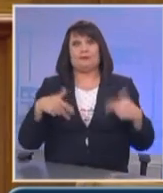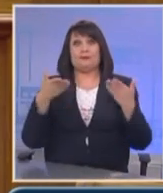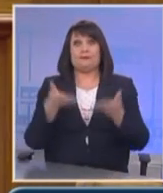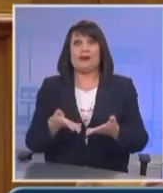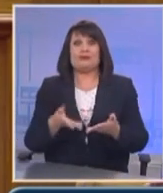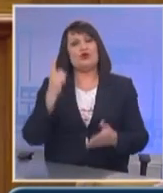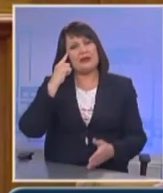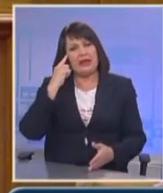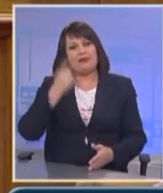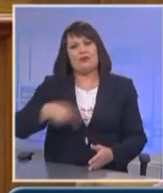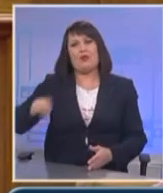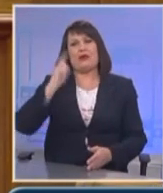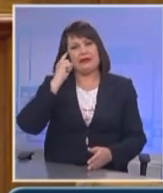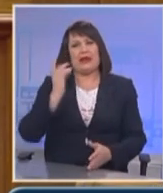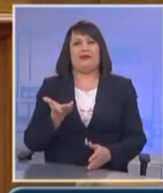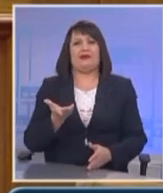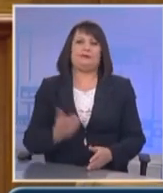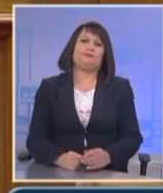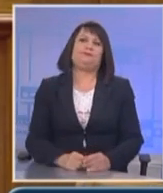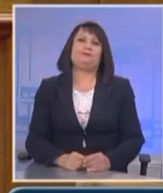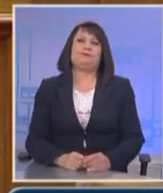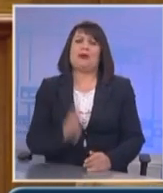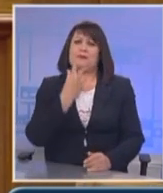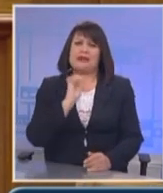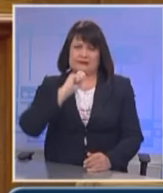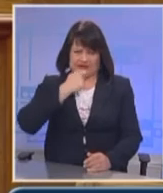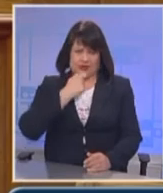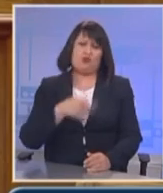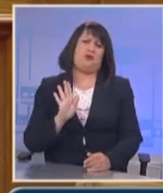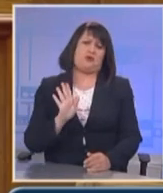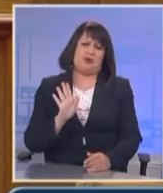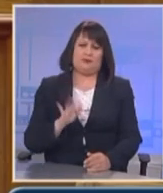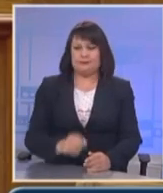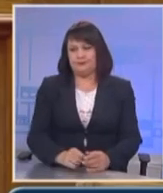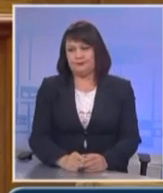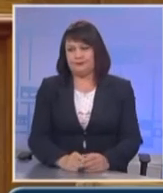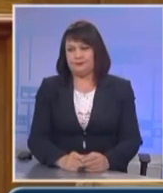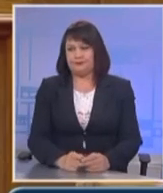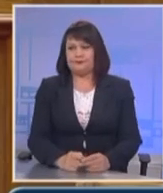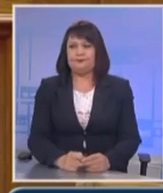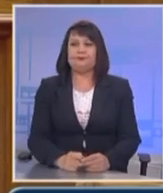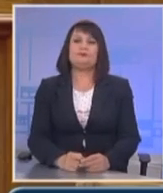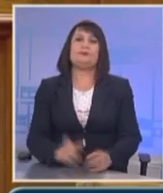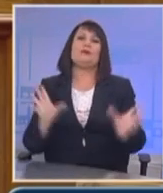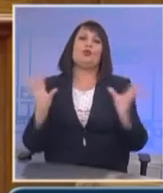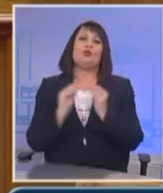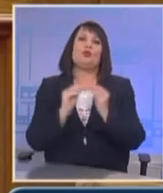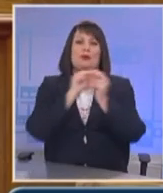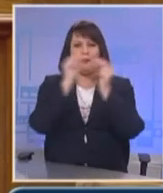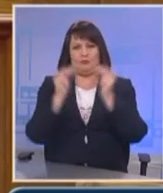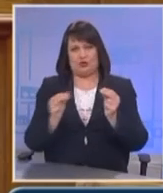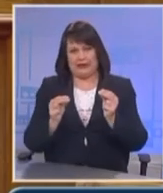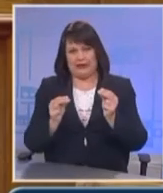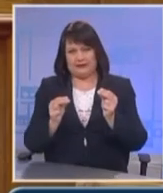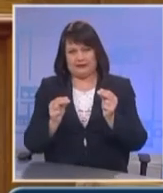έχουν καταλάβει όλοι. Είναι κοινό μυστικό στην Ελλάδα. Και έρχομαι στα συμπεράσματα που προέκυψαν